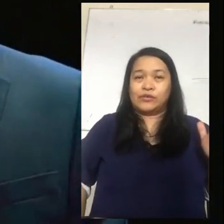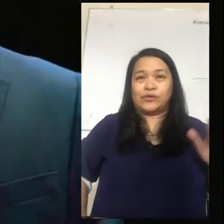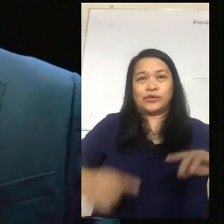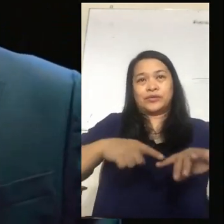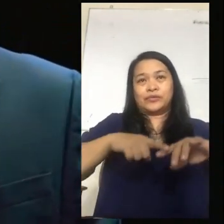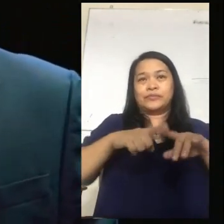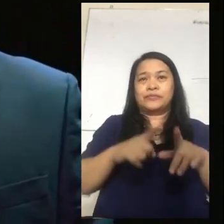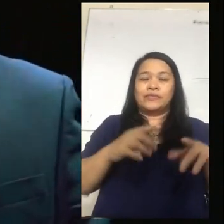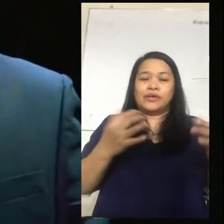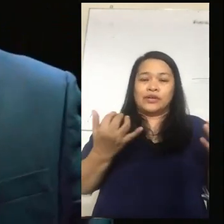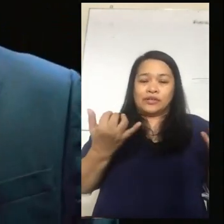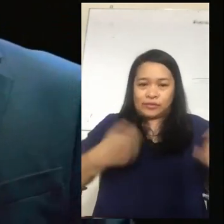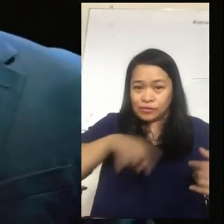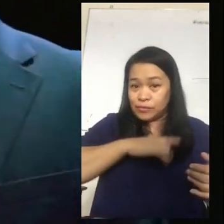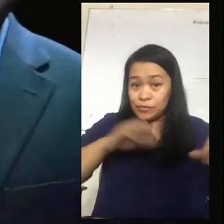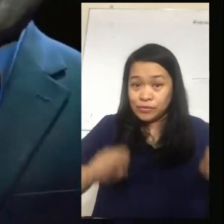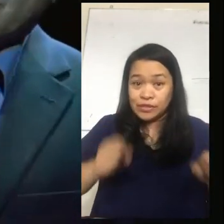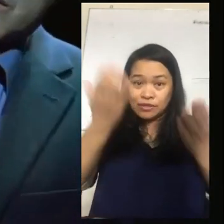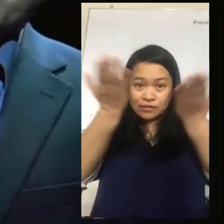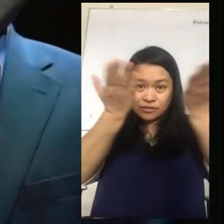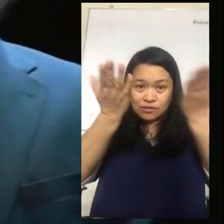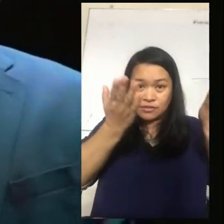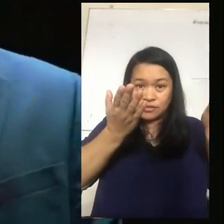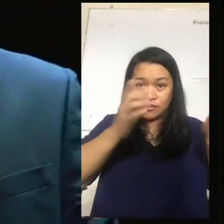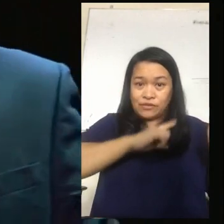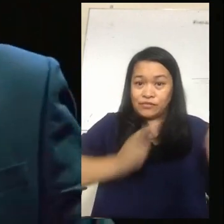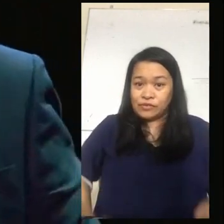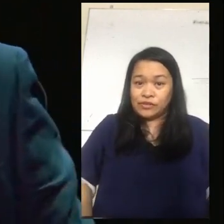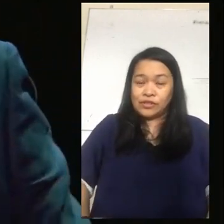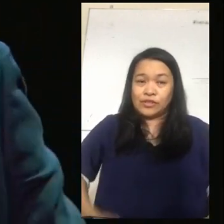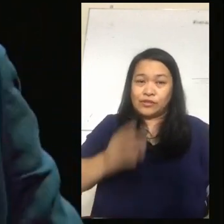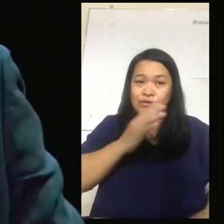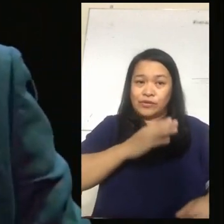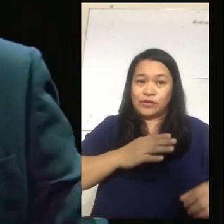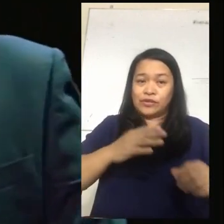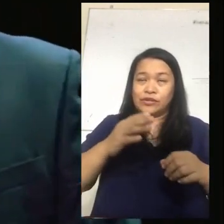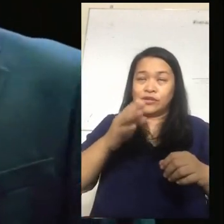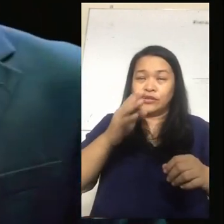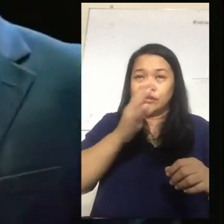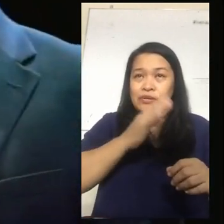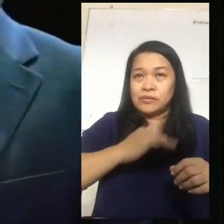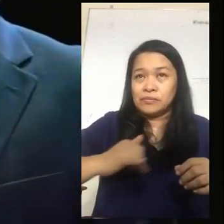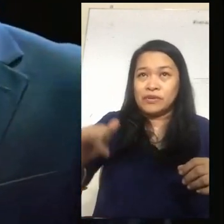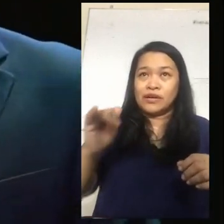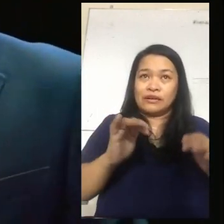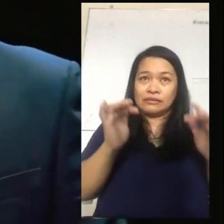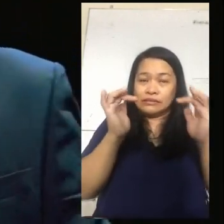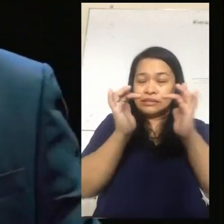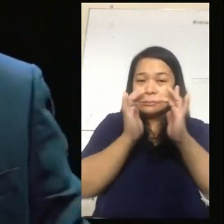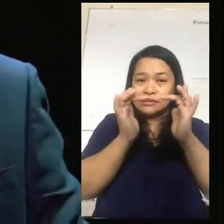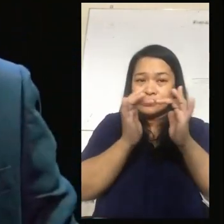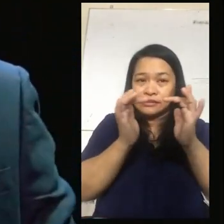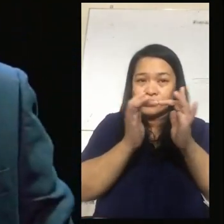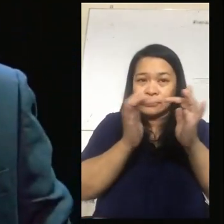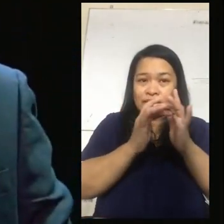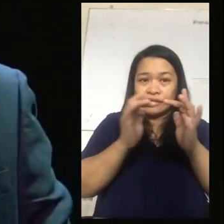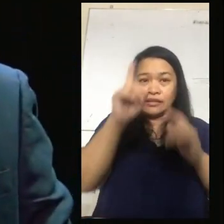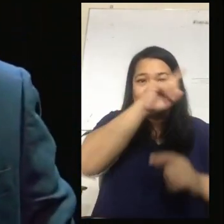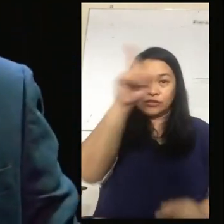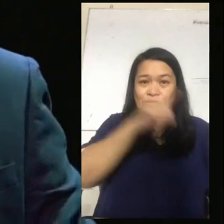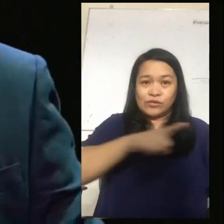mga gadgets, sa mga Zoom, sa mga watch party, by calling someone, kung meron kang unli sa iyong